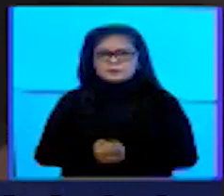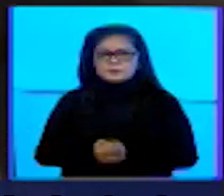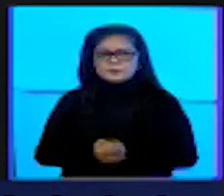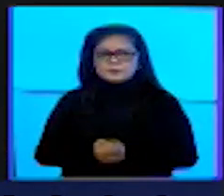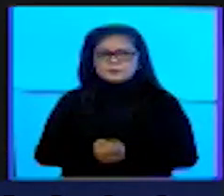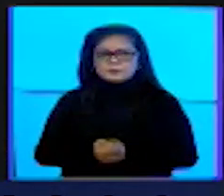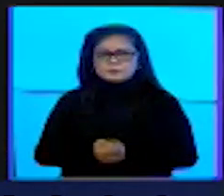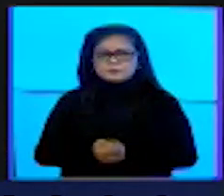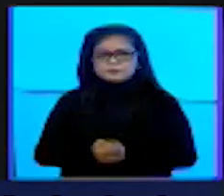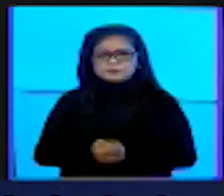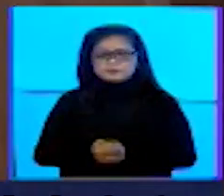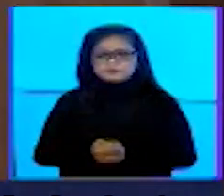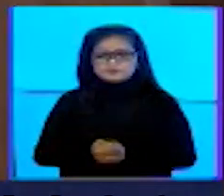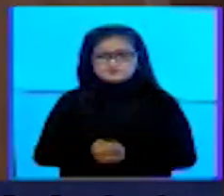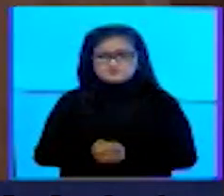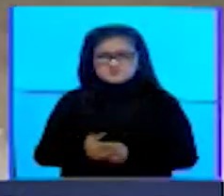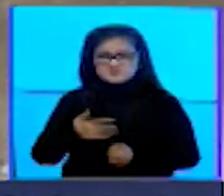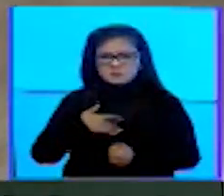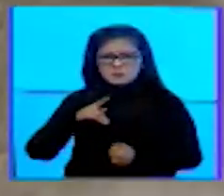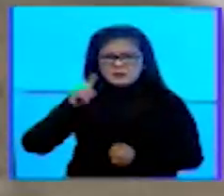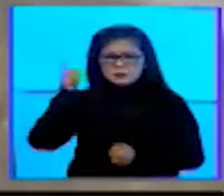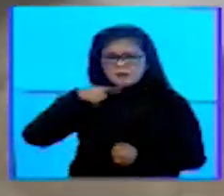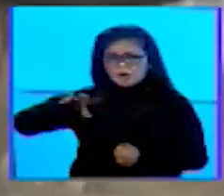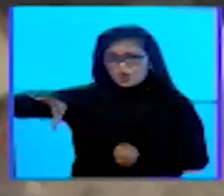Saya dari keluarga ekonomi lemah ya.